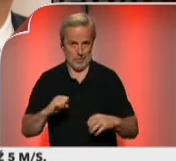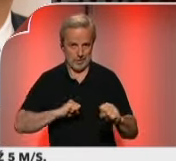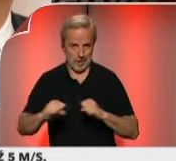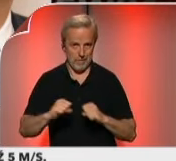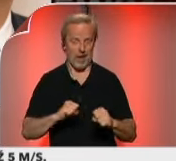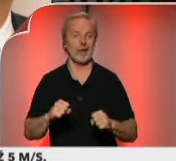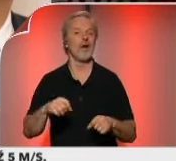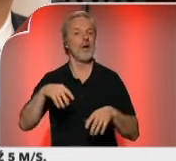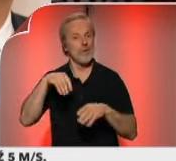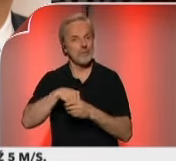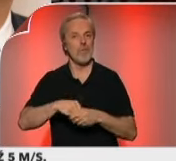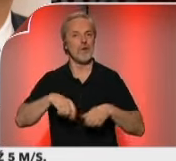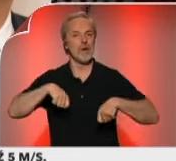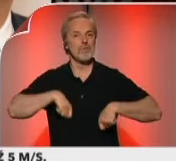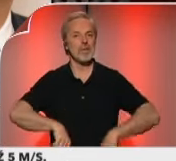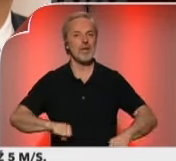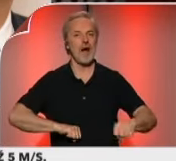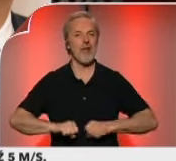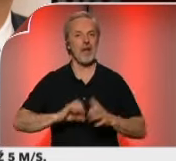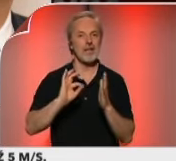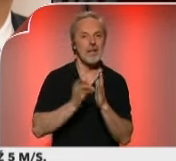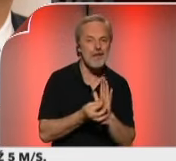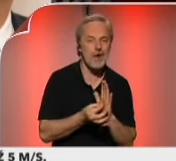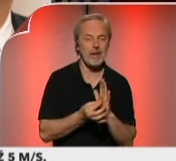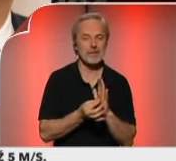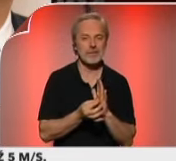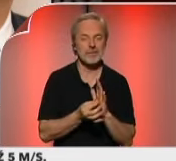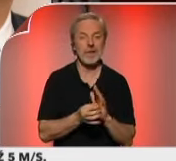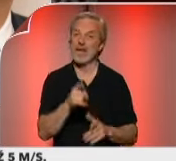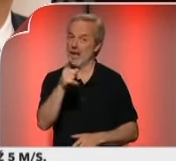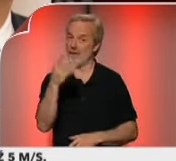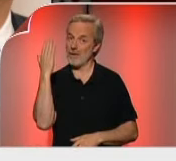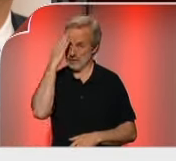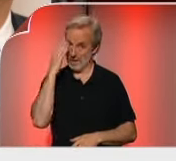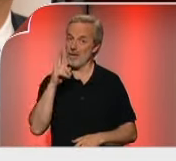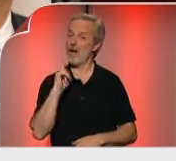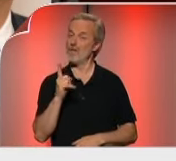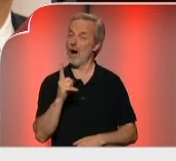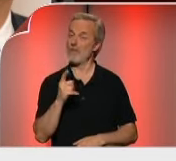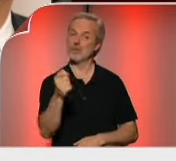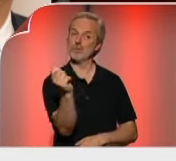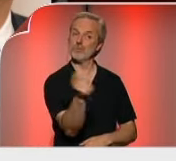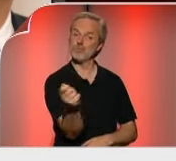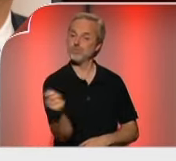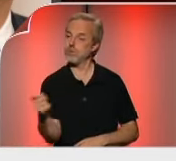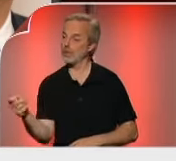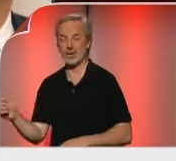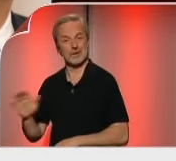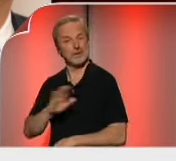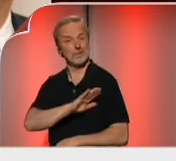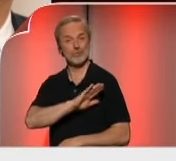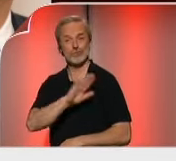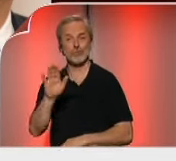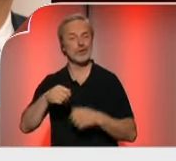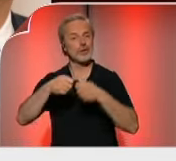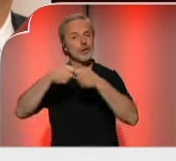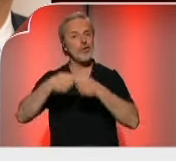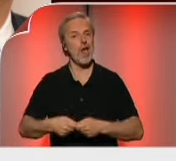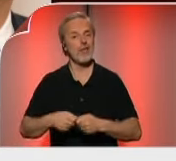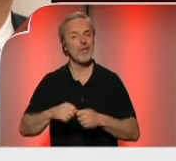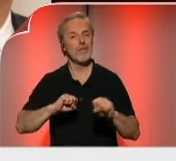premiéra Petra Nečase a jeho samého Miroslava Kalouska Myslíte si že je to tak že by měly být za toto hnání k odpovědnosti